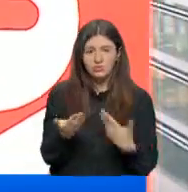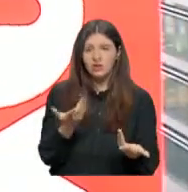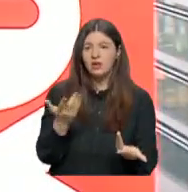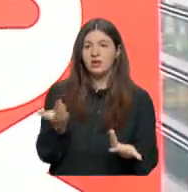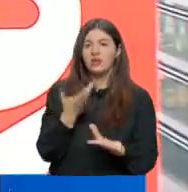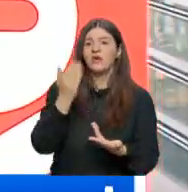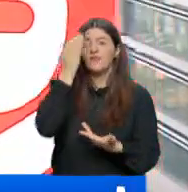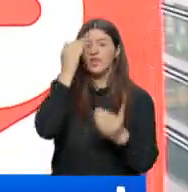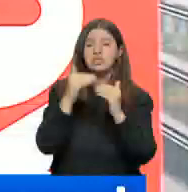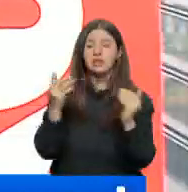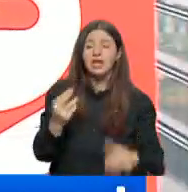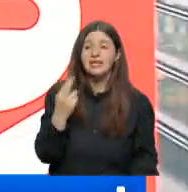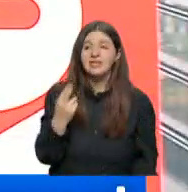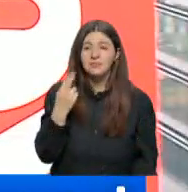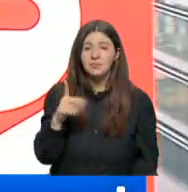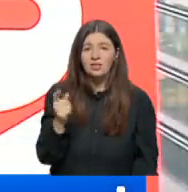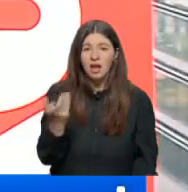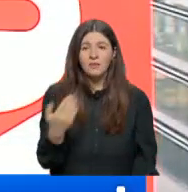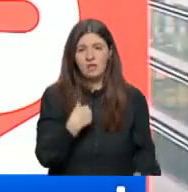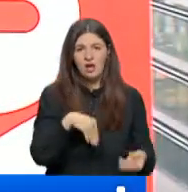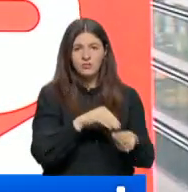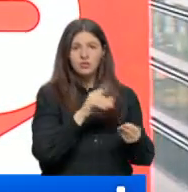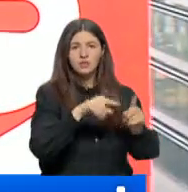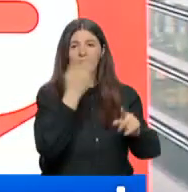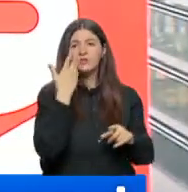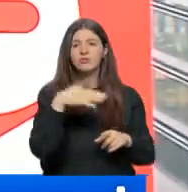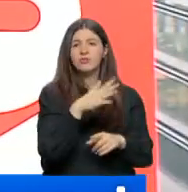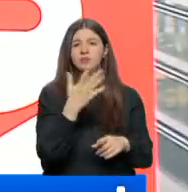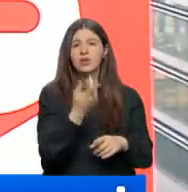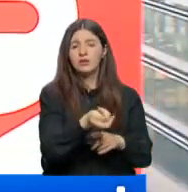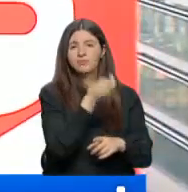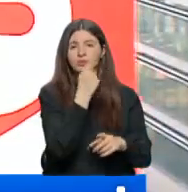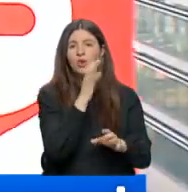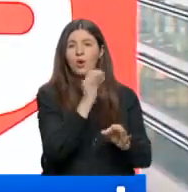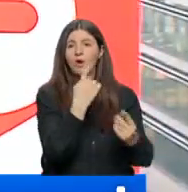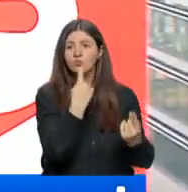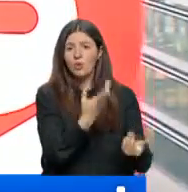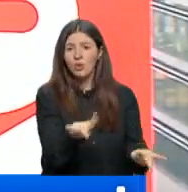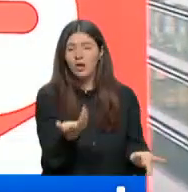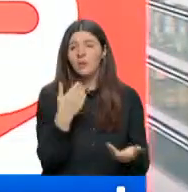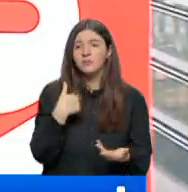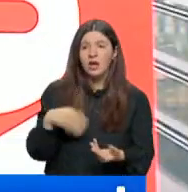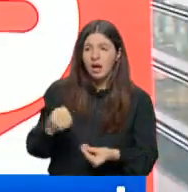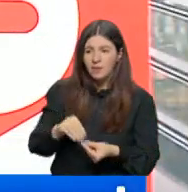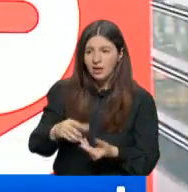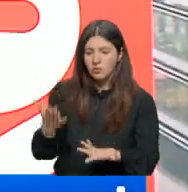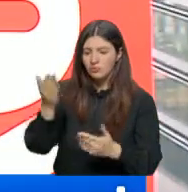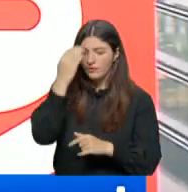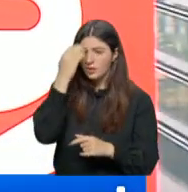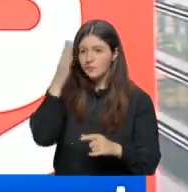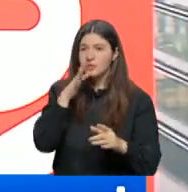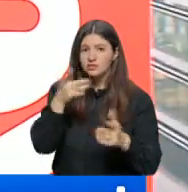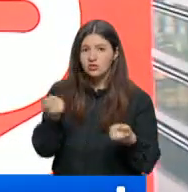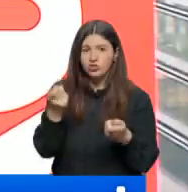ya yoksulluk sınırı 20 bin lira. Biz abartıyor muyuz? Çünkü bazı izleyicilerimiz de öyle cümleler kuruyor. Biz niye abartalım? Yoksulluksa bunlar